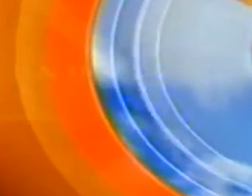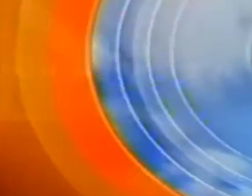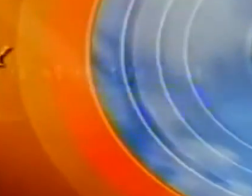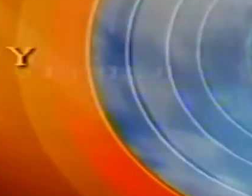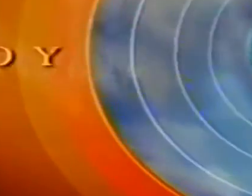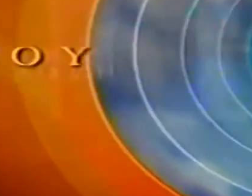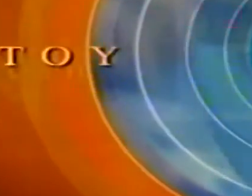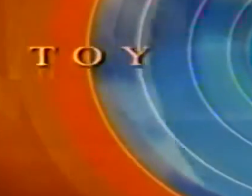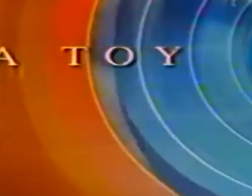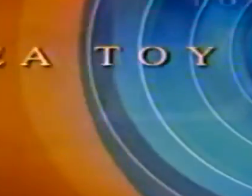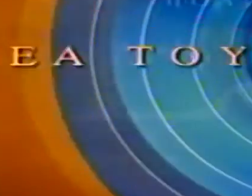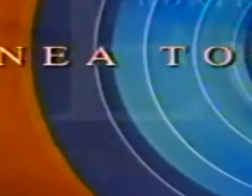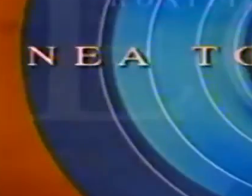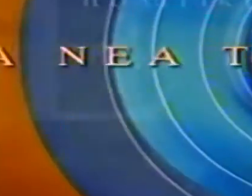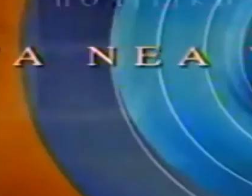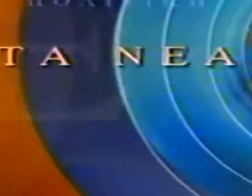Υπότιτλοι AUTHORWAVE